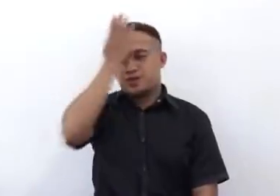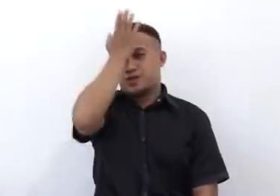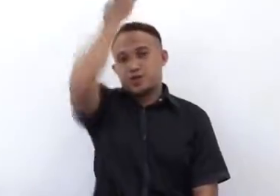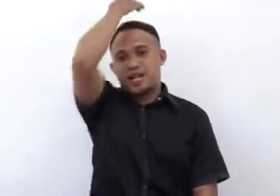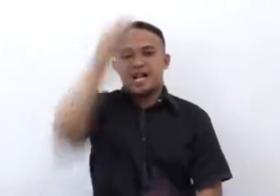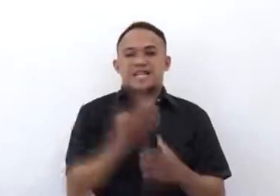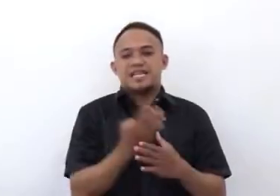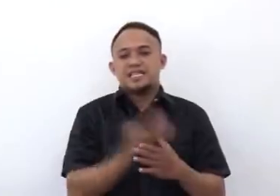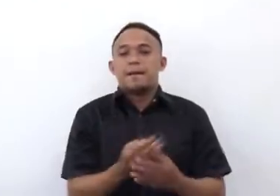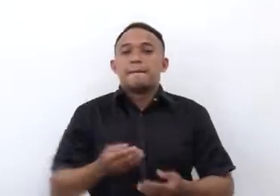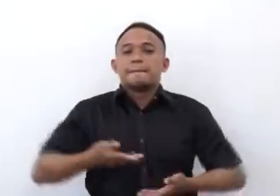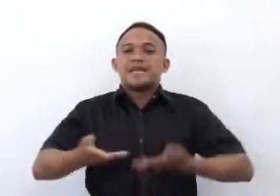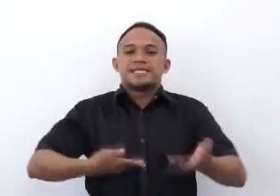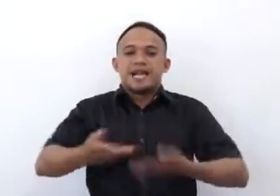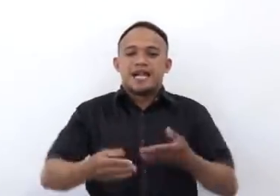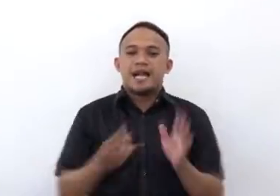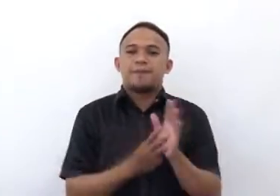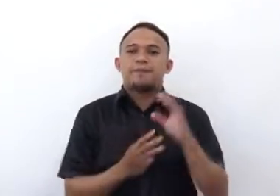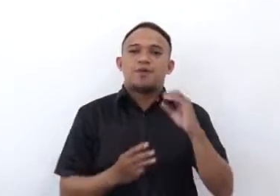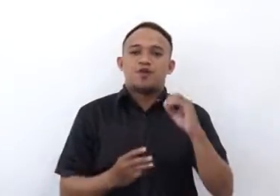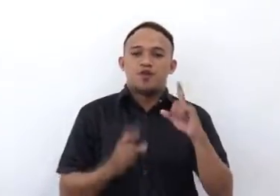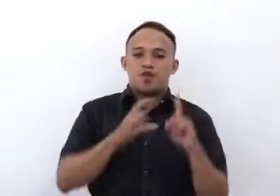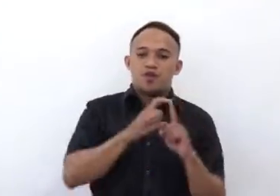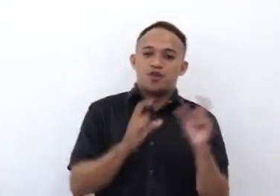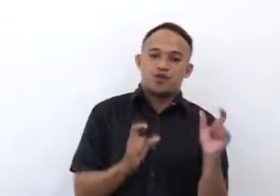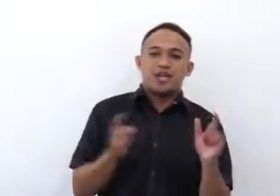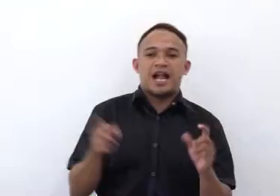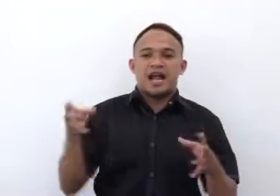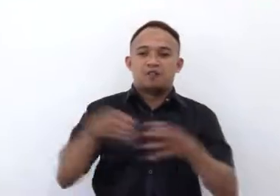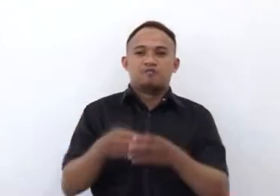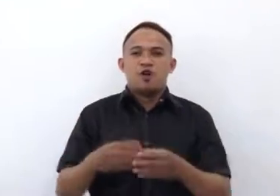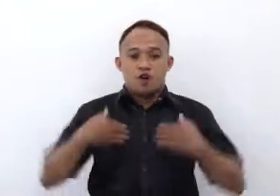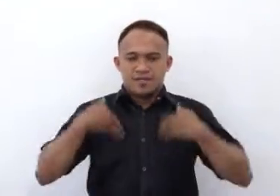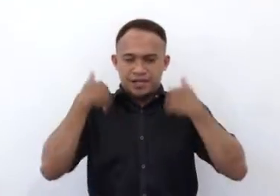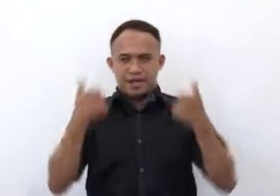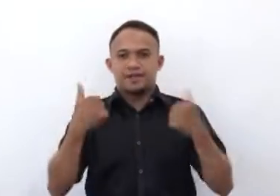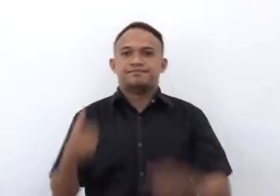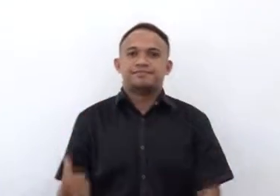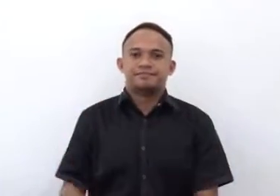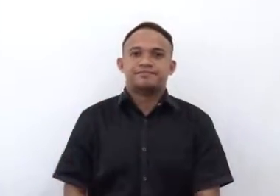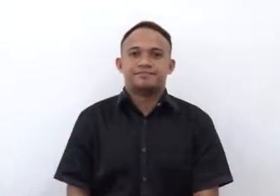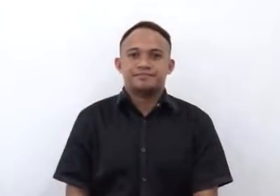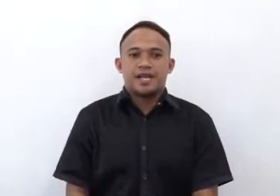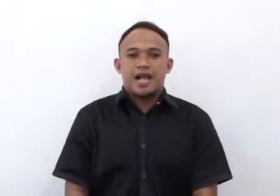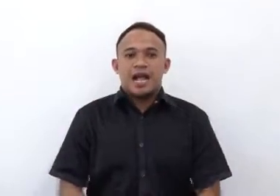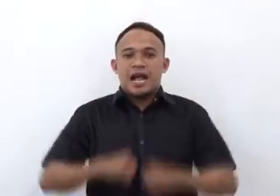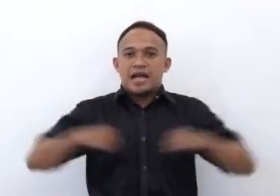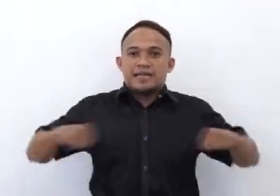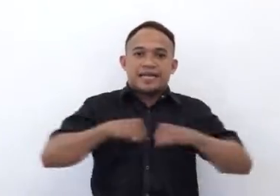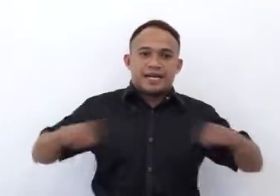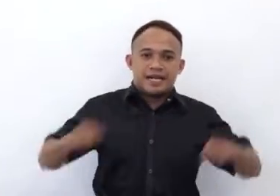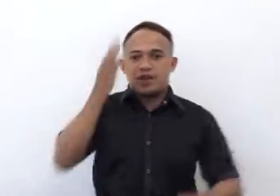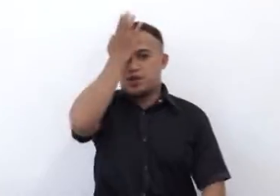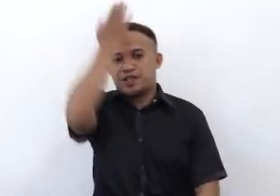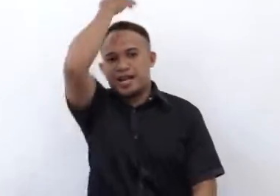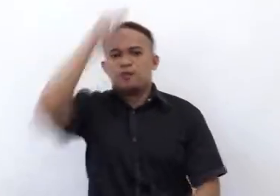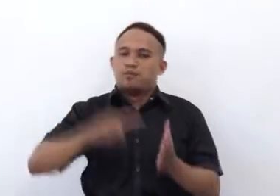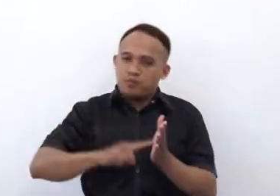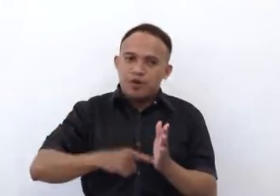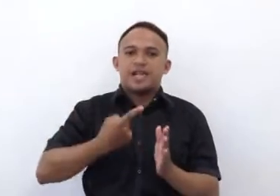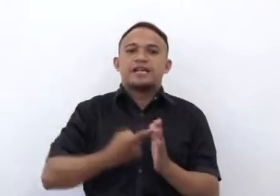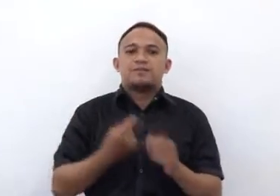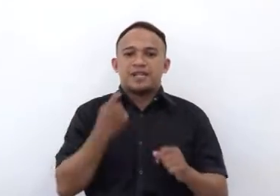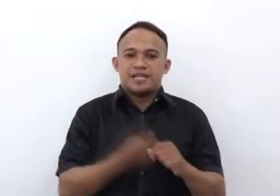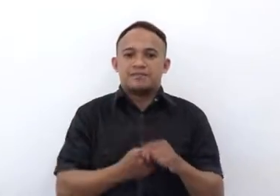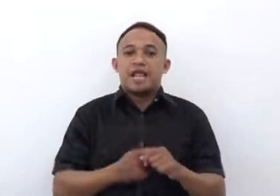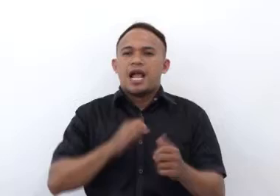Gubernur Gorontalo inspeksi pasar Moodu galakan protokol kesehatan. Atlet Gorontalo mulai